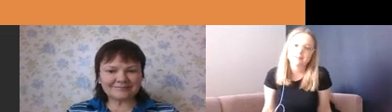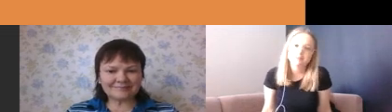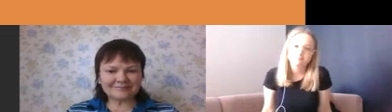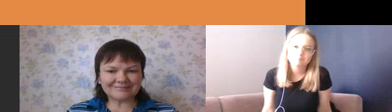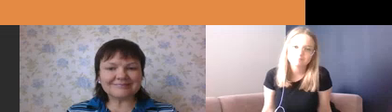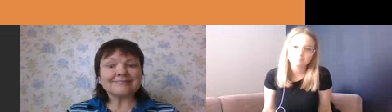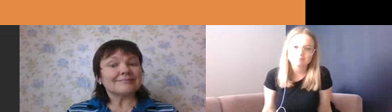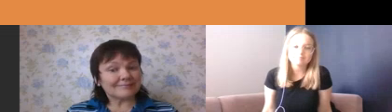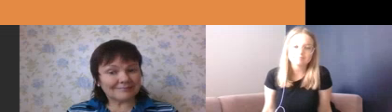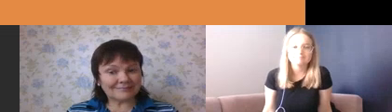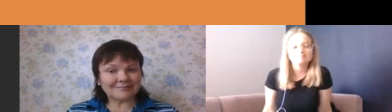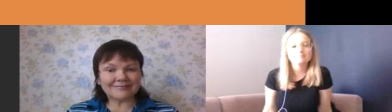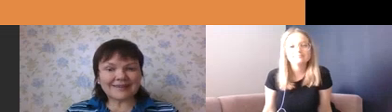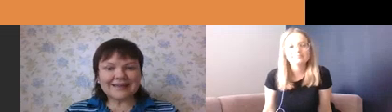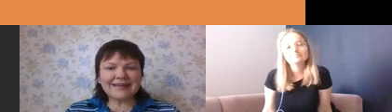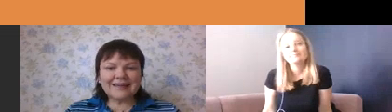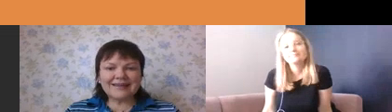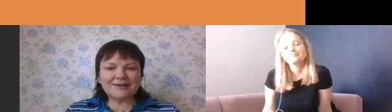sõbralik.